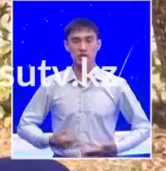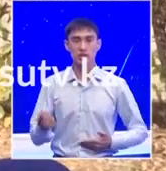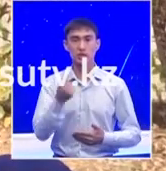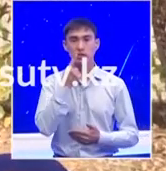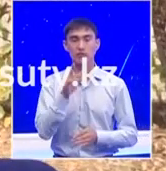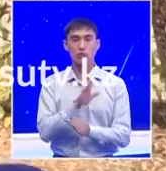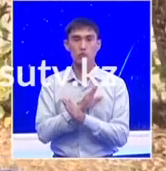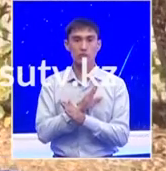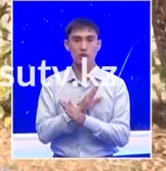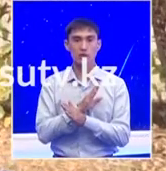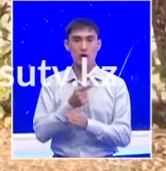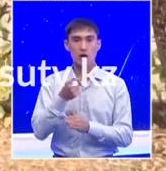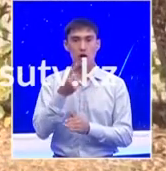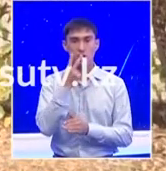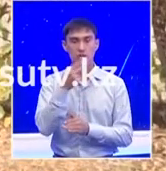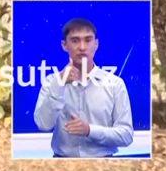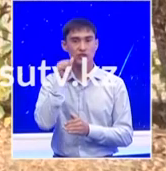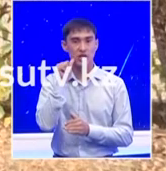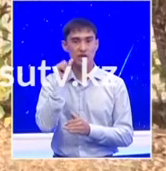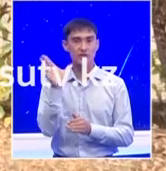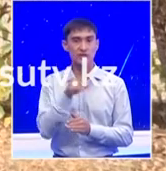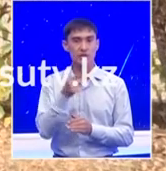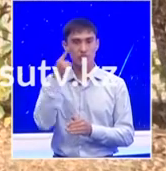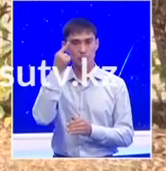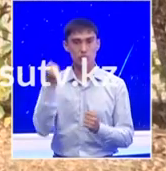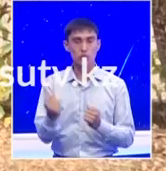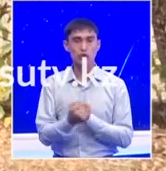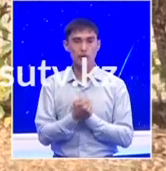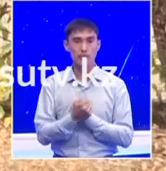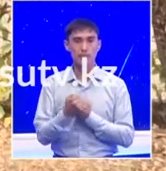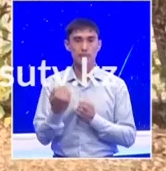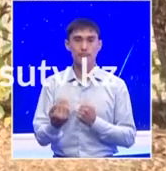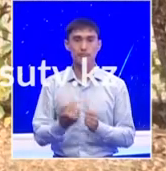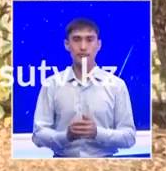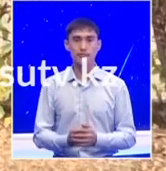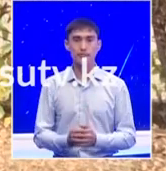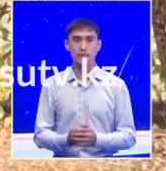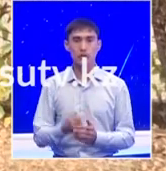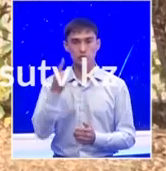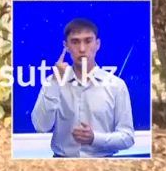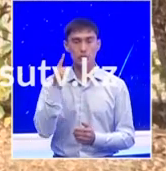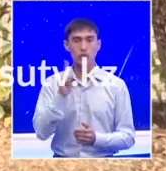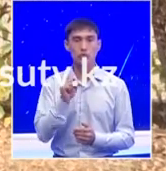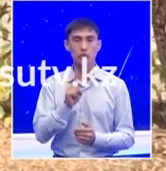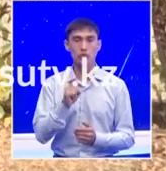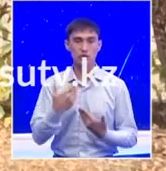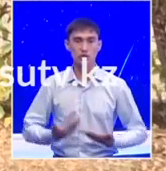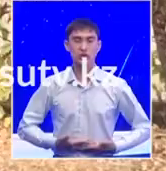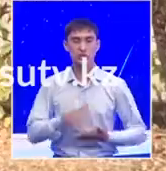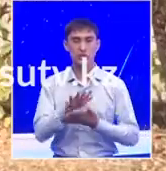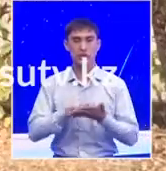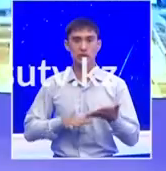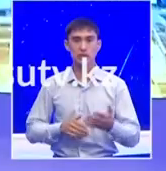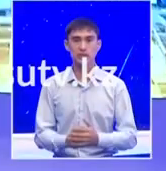он умер, кажется, что вот вчера. Мы все, конечно, по ним скучаем. Я думаю, что жизнь